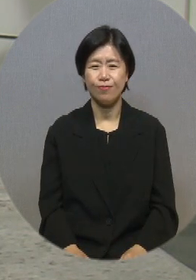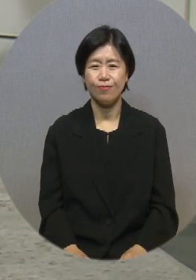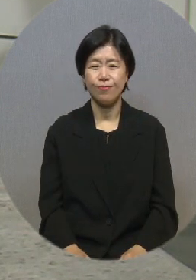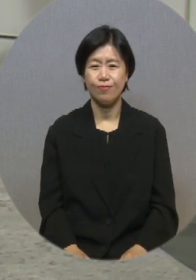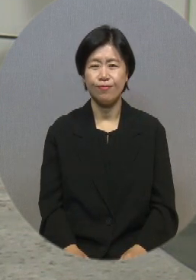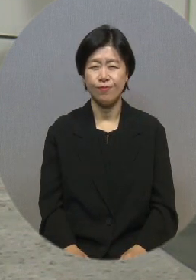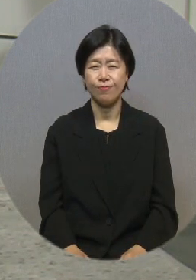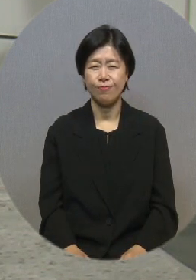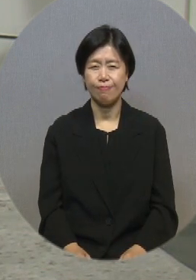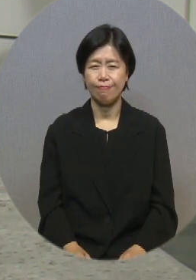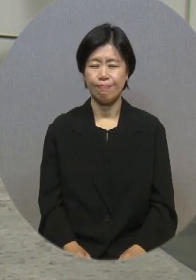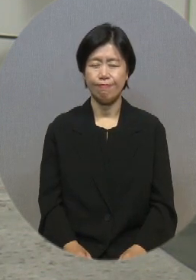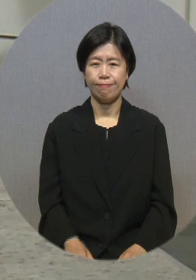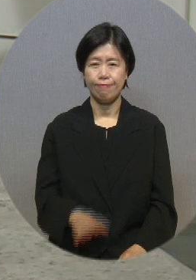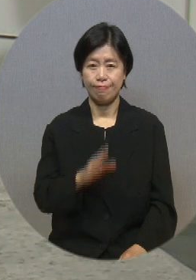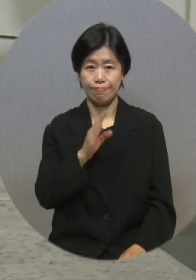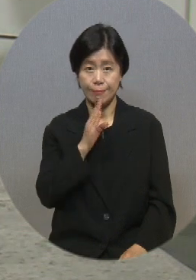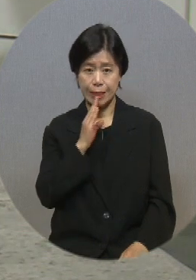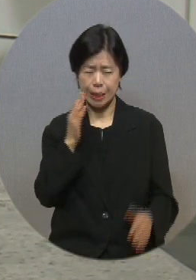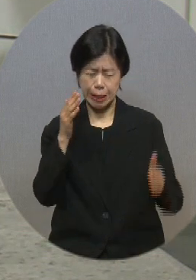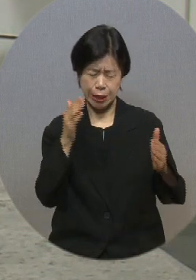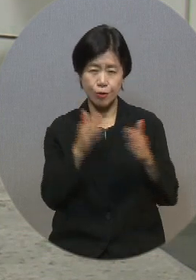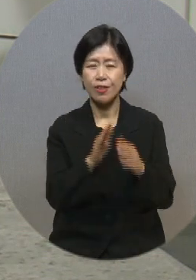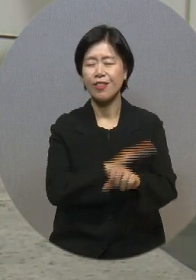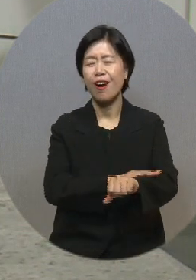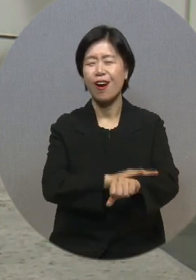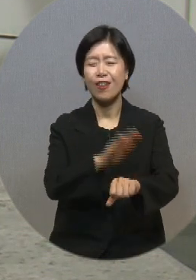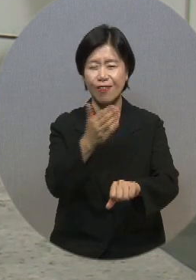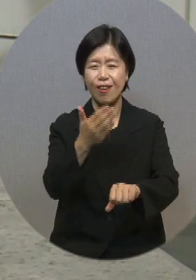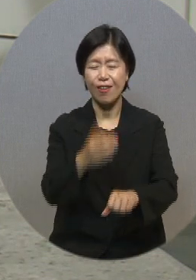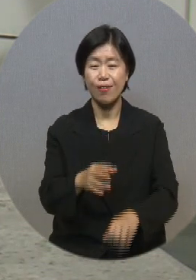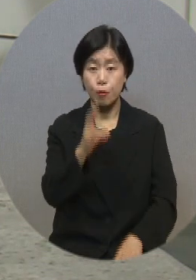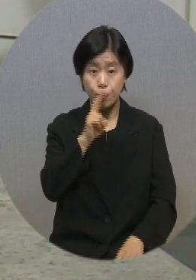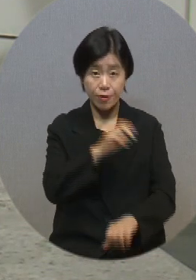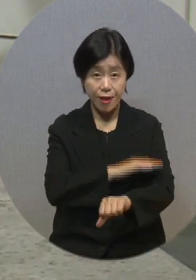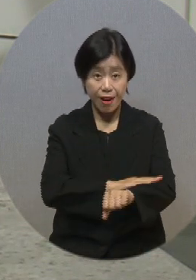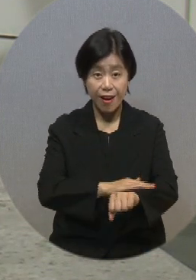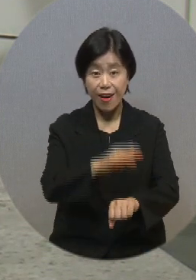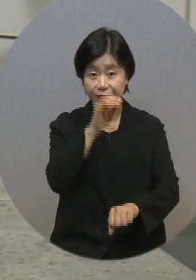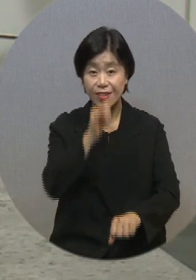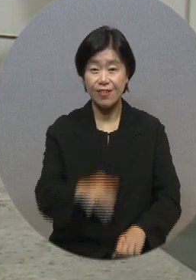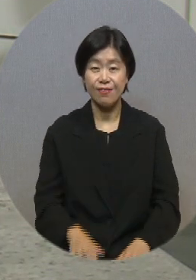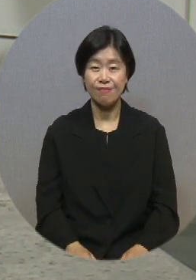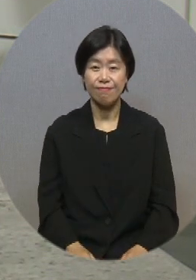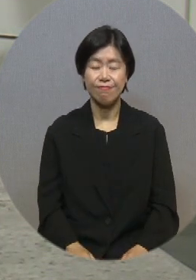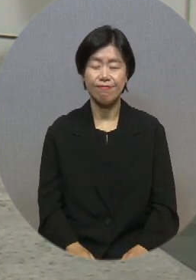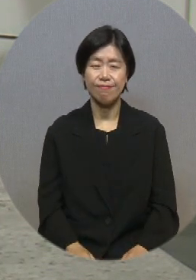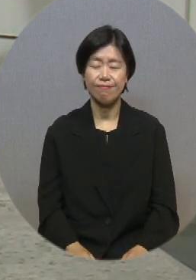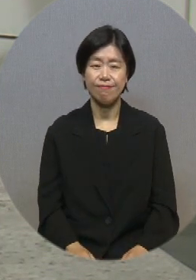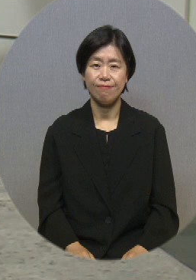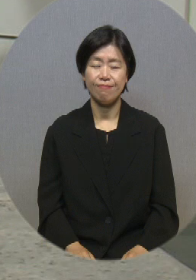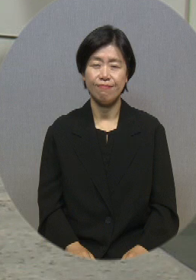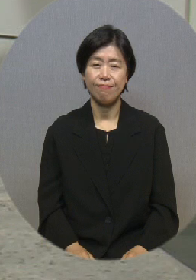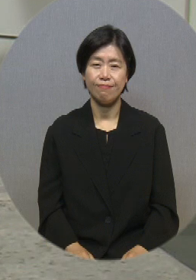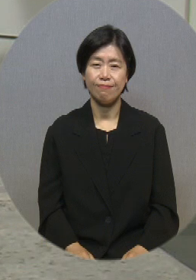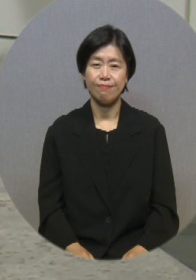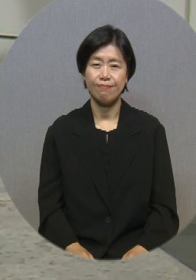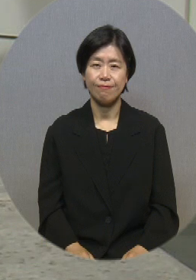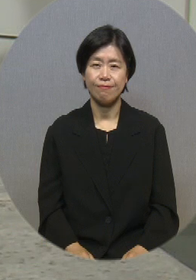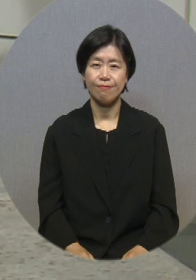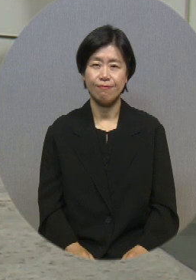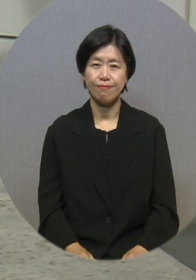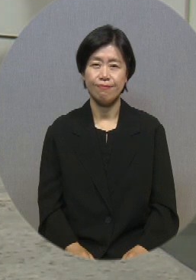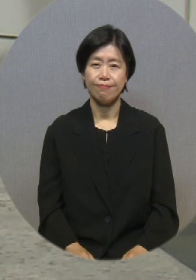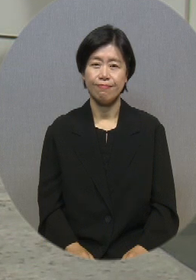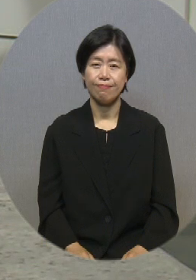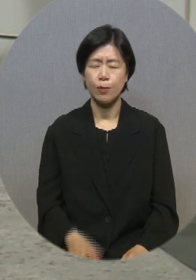숨이 막힐 정도로 흡입력이 있고 네. 아주 관심을 가져 주게끔 이 시청자를 유도하는 아주 노래